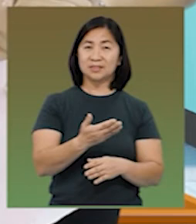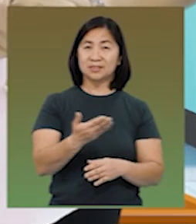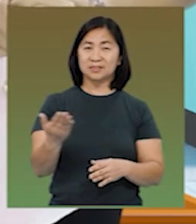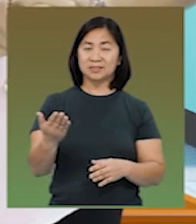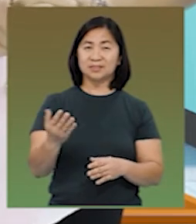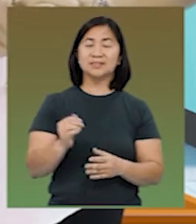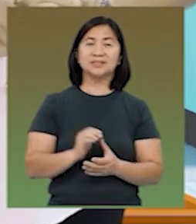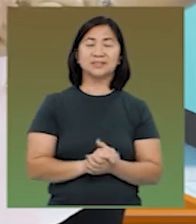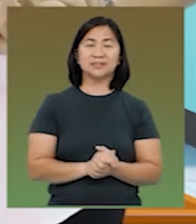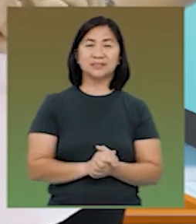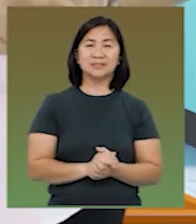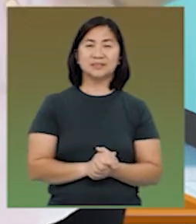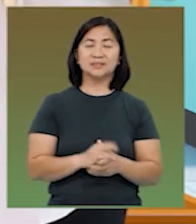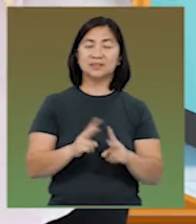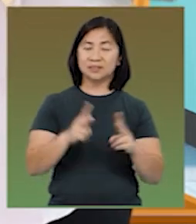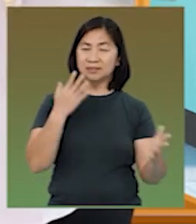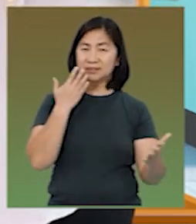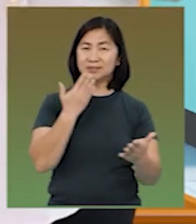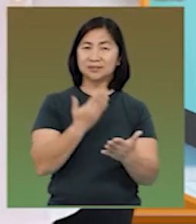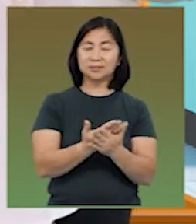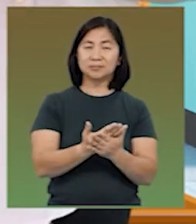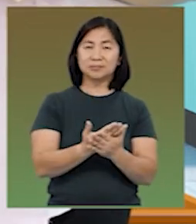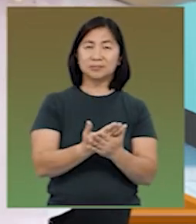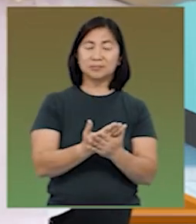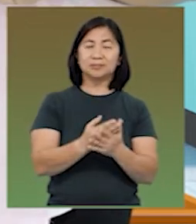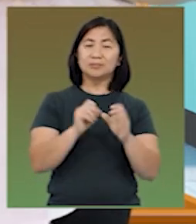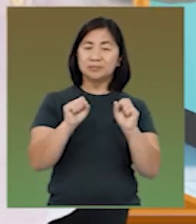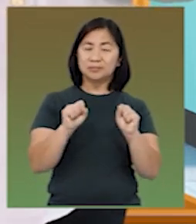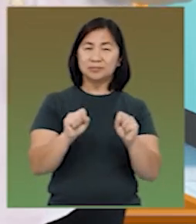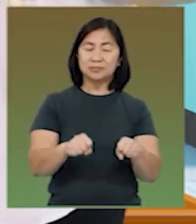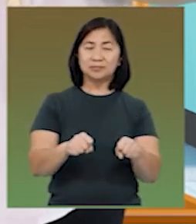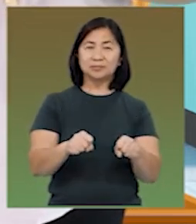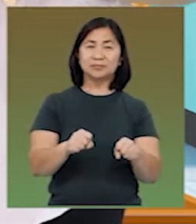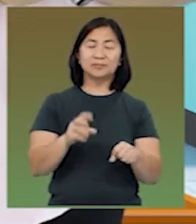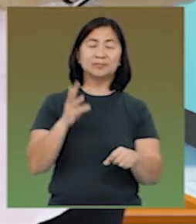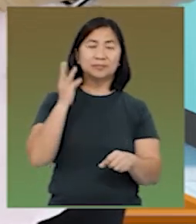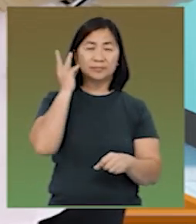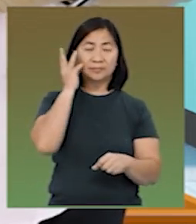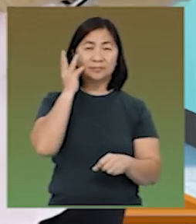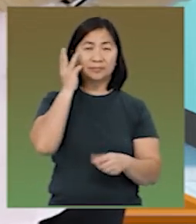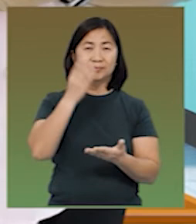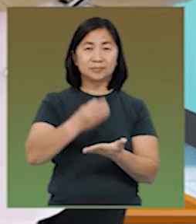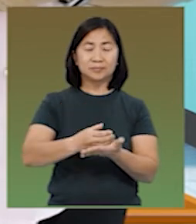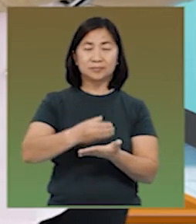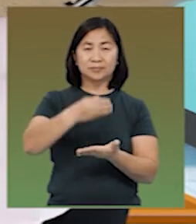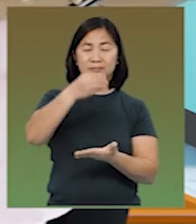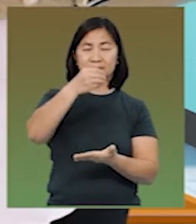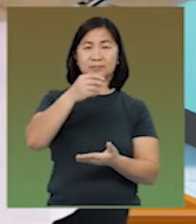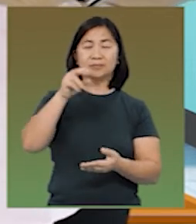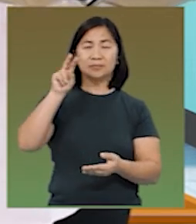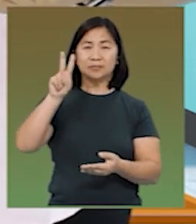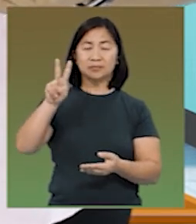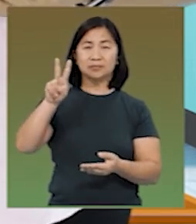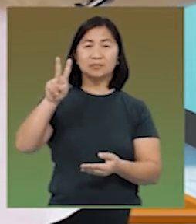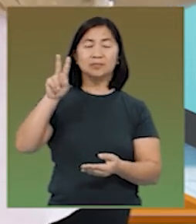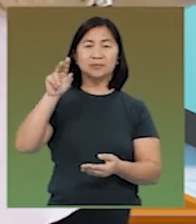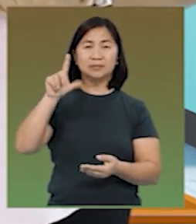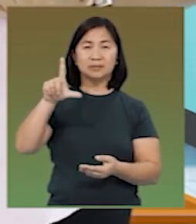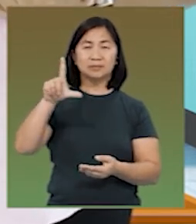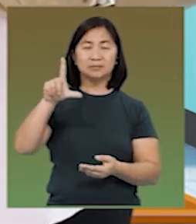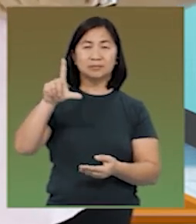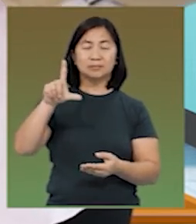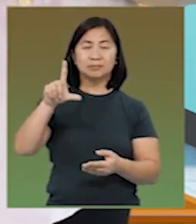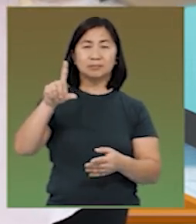Tapos na ba? Great job! Ang capacity ng soft drinks bottle ay 2